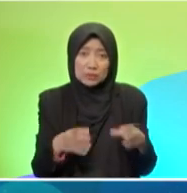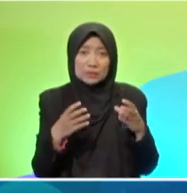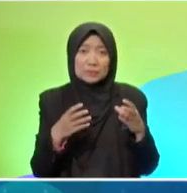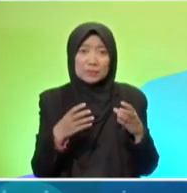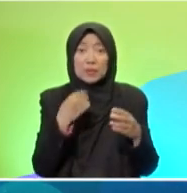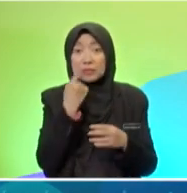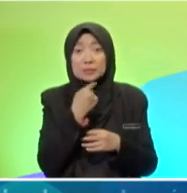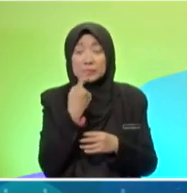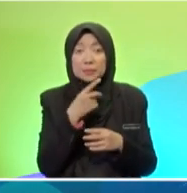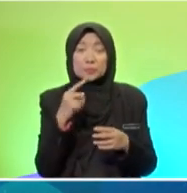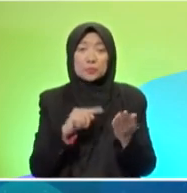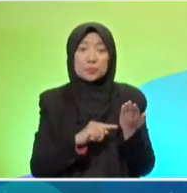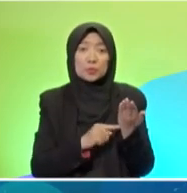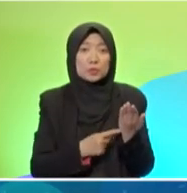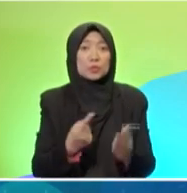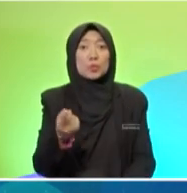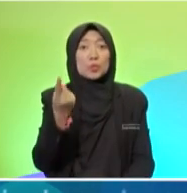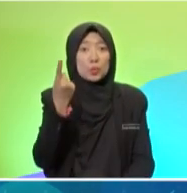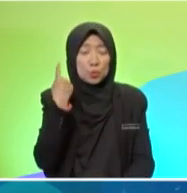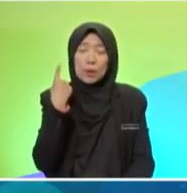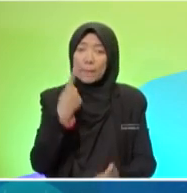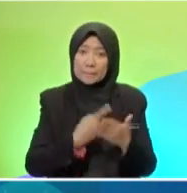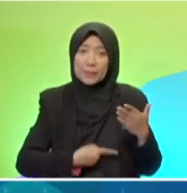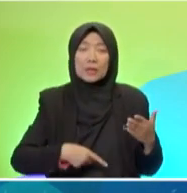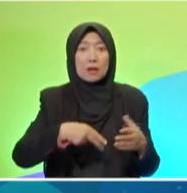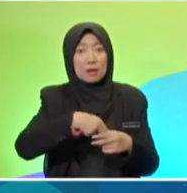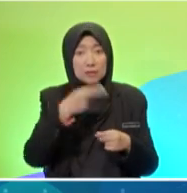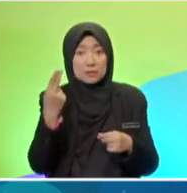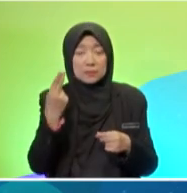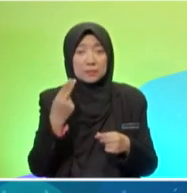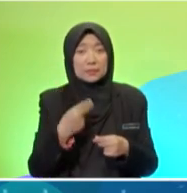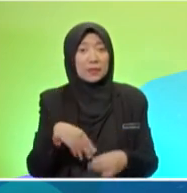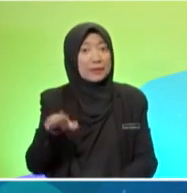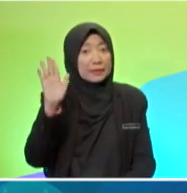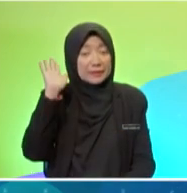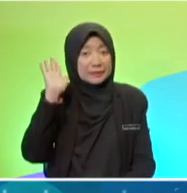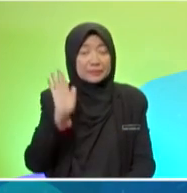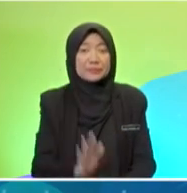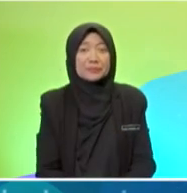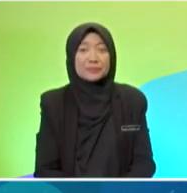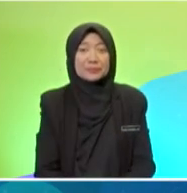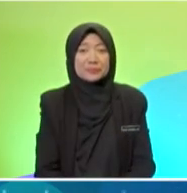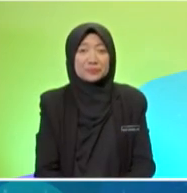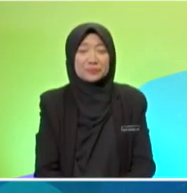dulu apa yang Anda hasilkan siapa ndak boleh angkat tangan angkat tangan oke